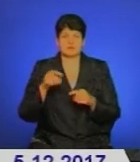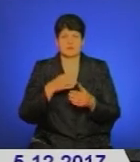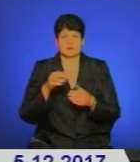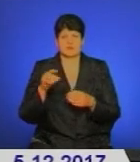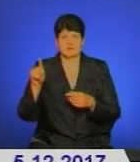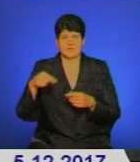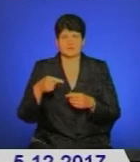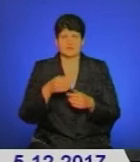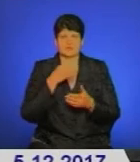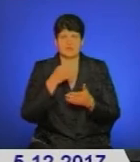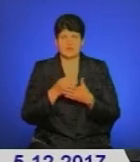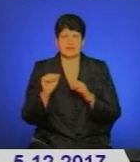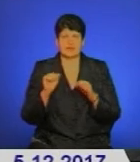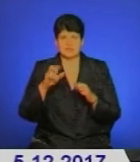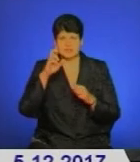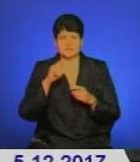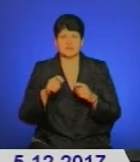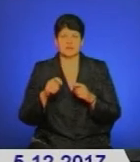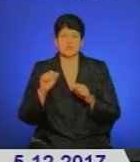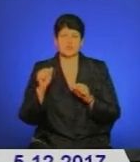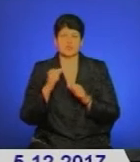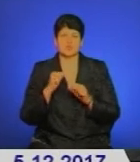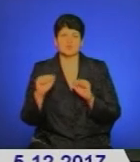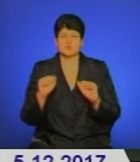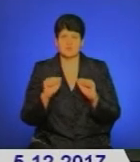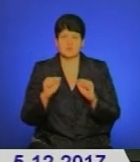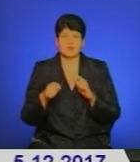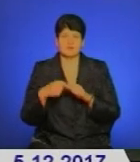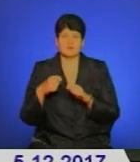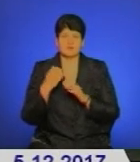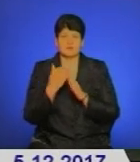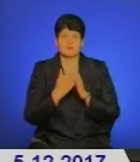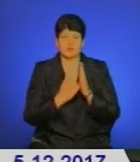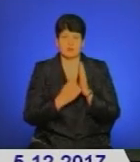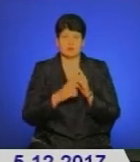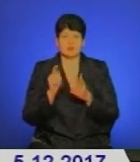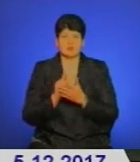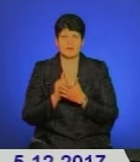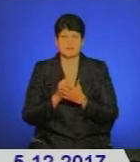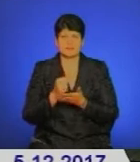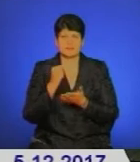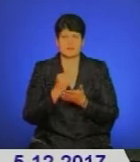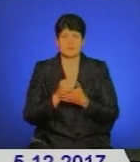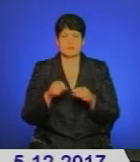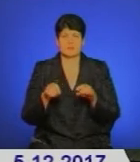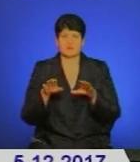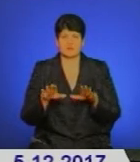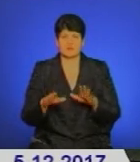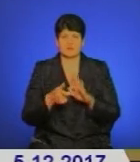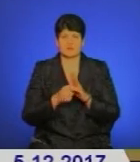відповідальності керівників державних установ, які порушили пункти порядку перерахунку пенсій, які затвердили постановою